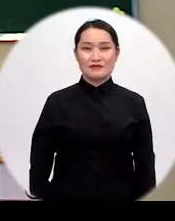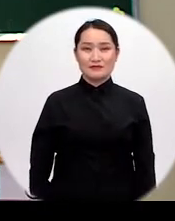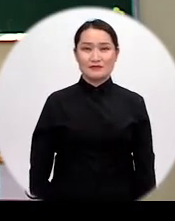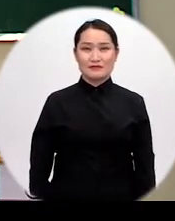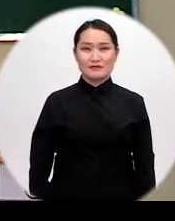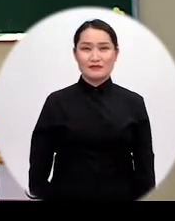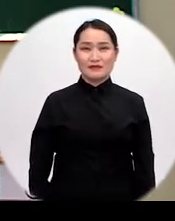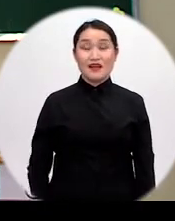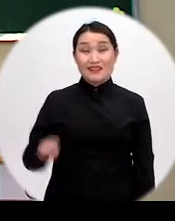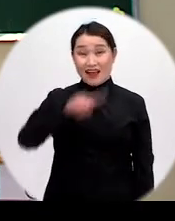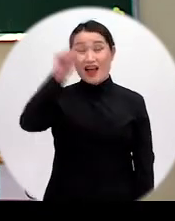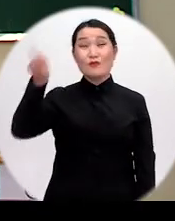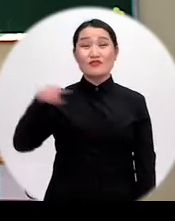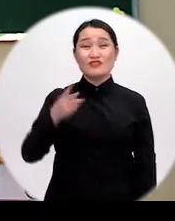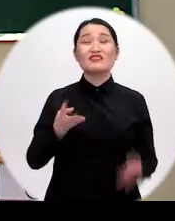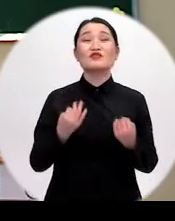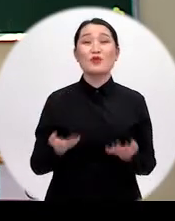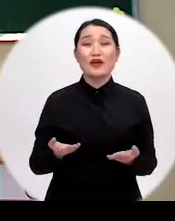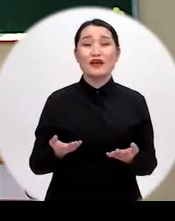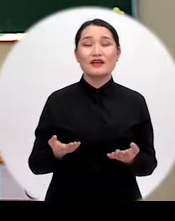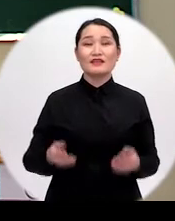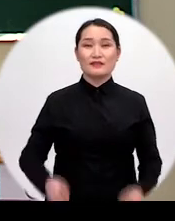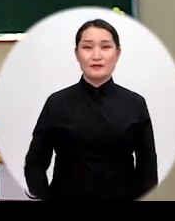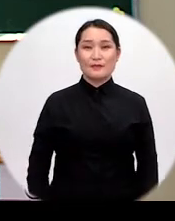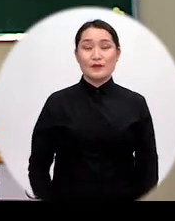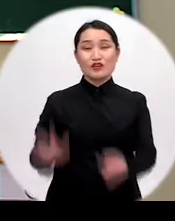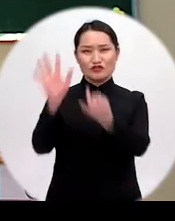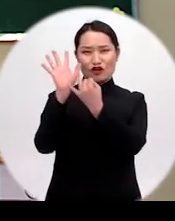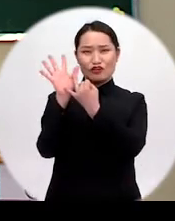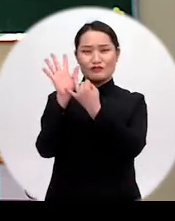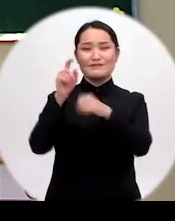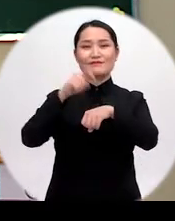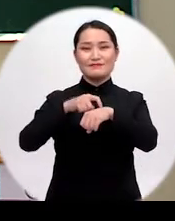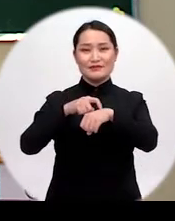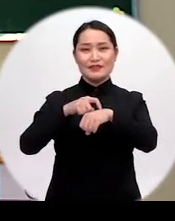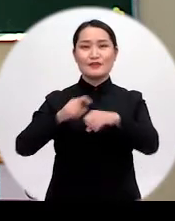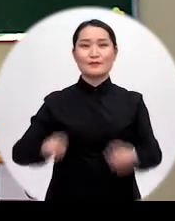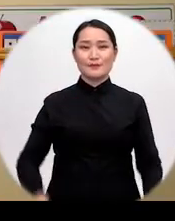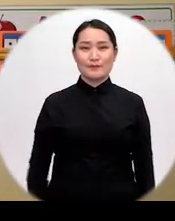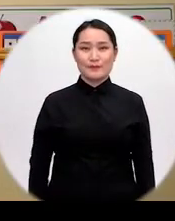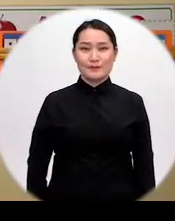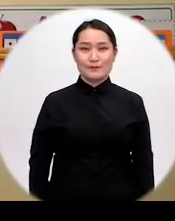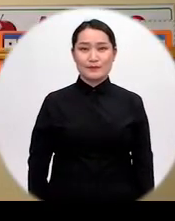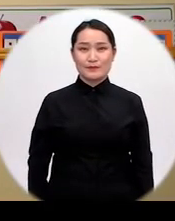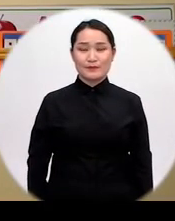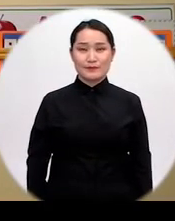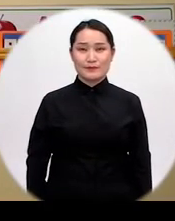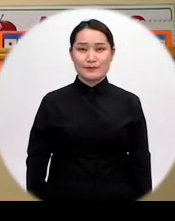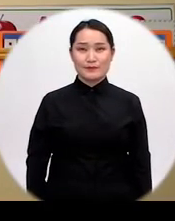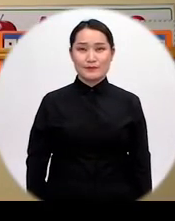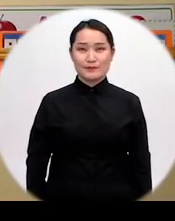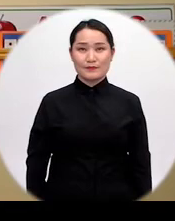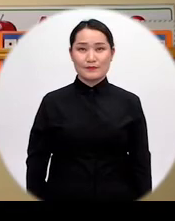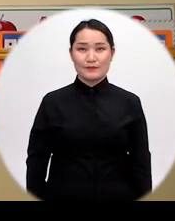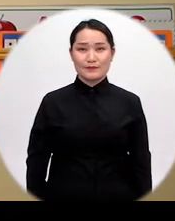цаг. Дахиад 1 бүтэн эргээд 2 дахь цаг буюу 7 цагийг зааж байна. 5 цагаас